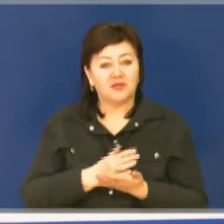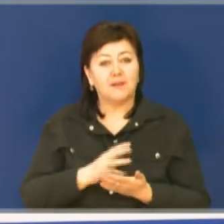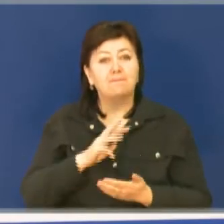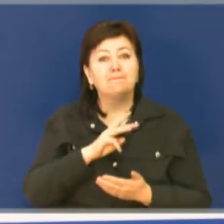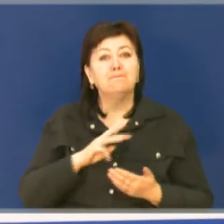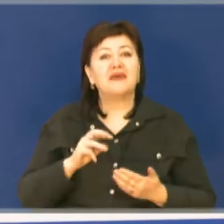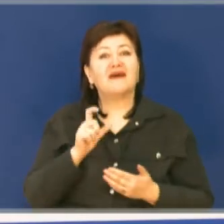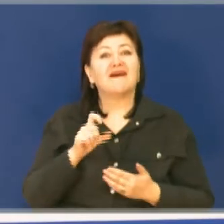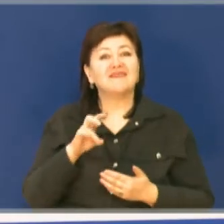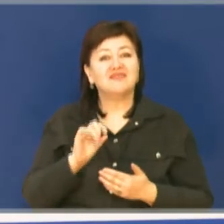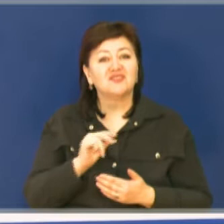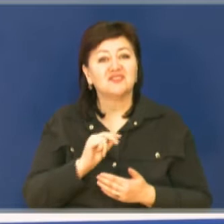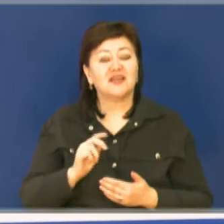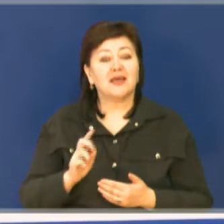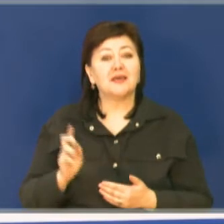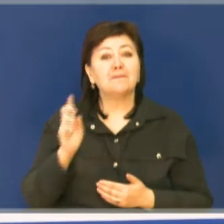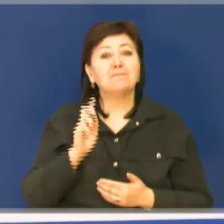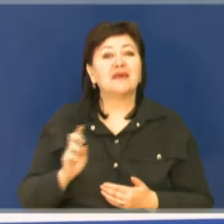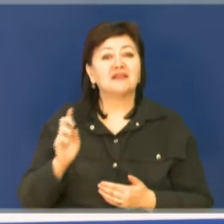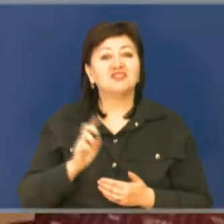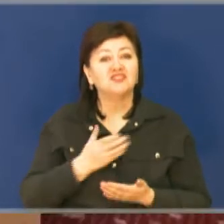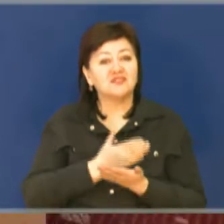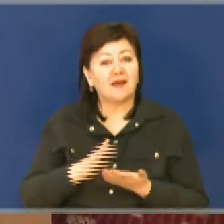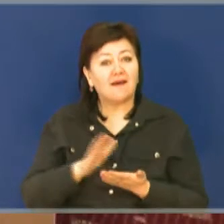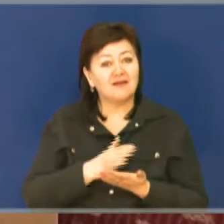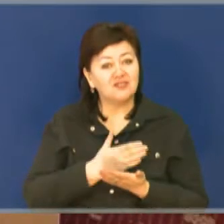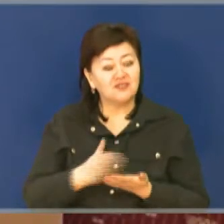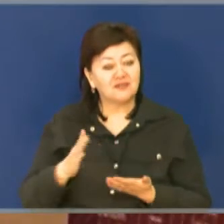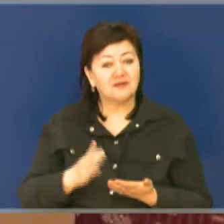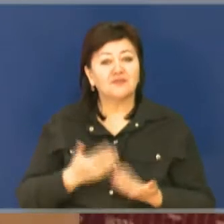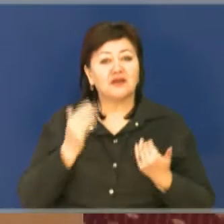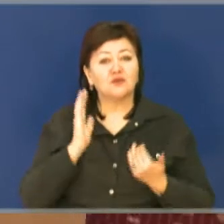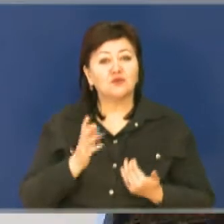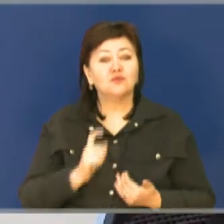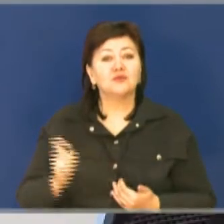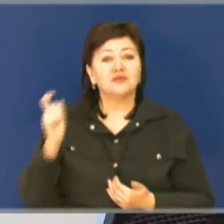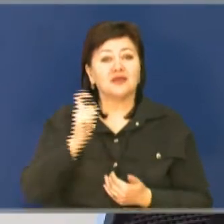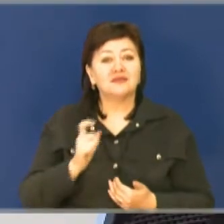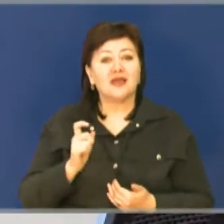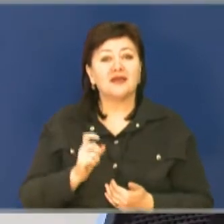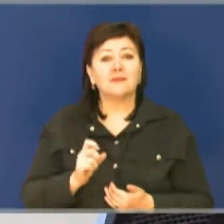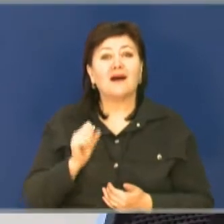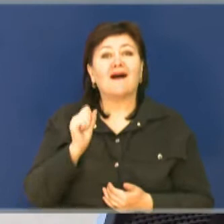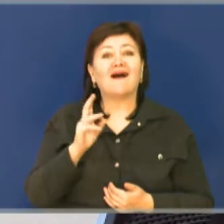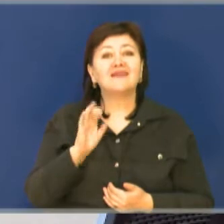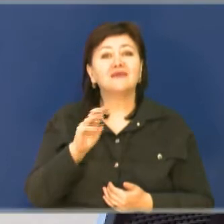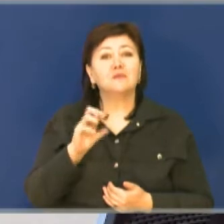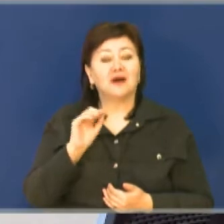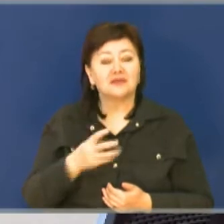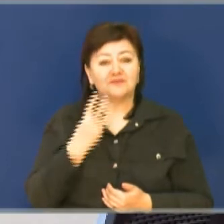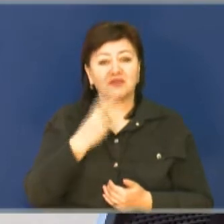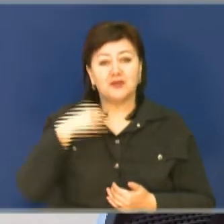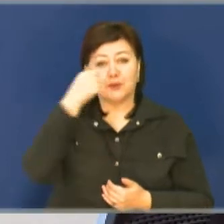и биологической очистки. Он будет принадлежать государственному коммунальному предприятию Акимата города. Отметим, что 3 года